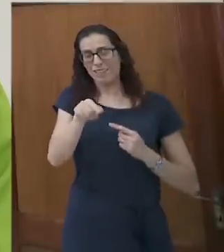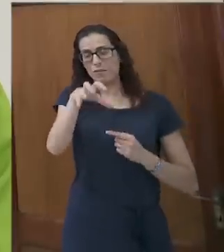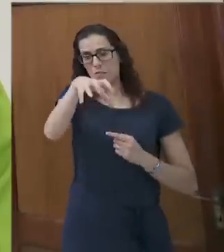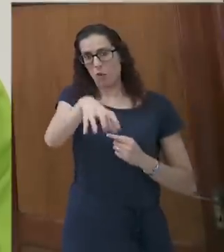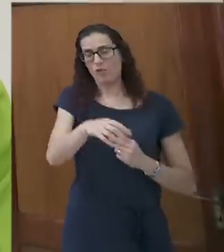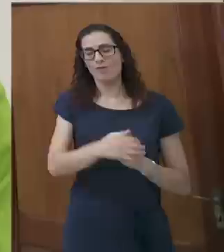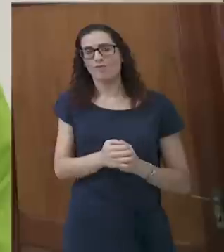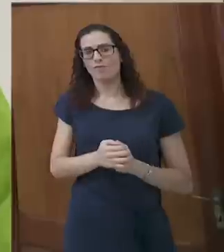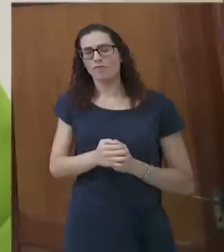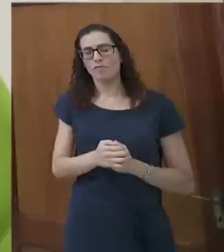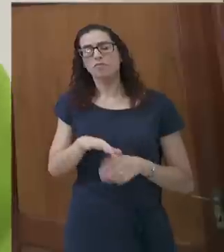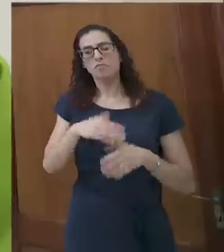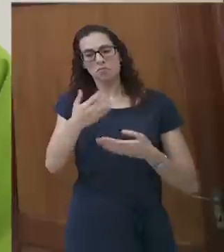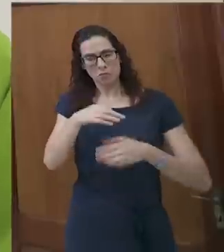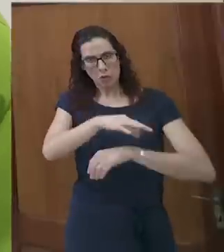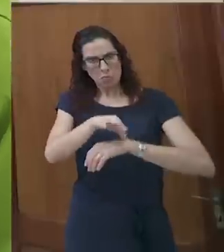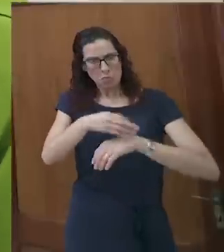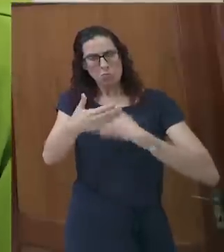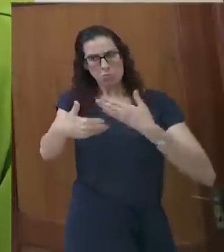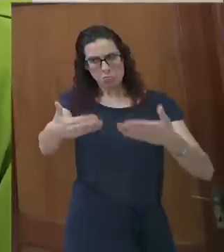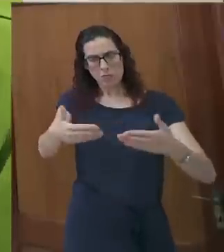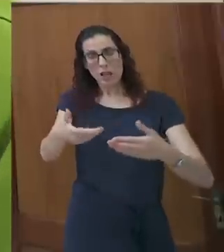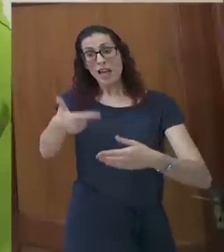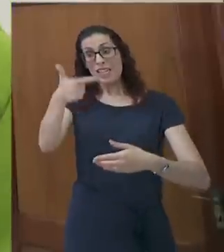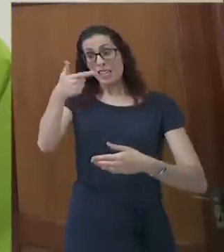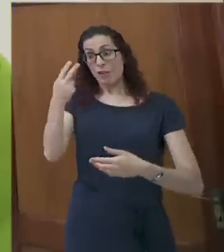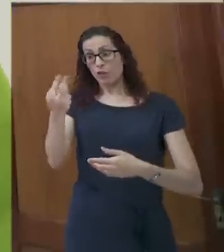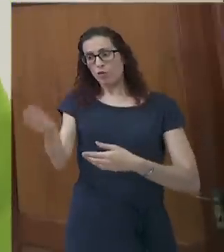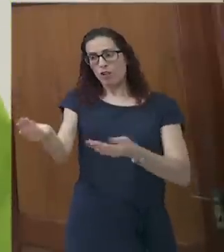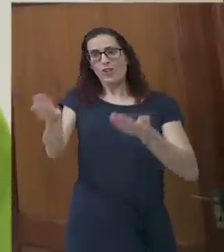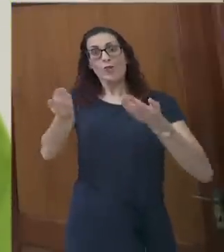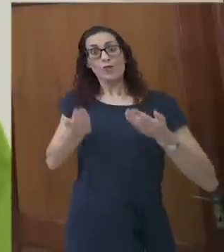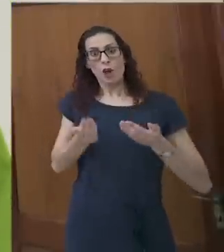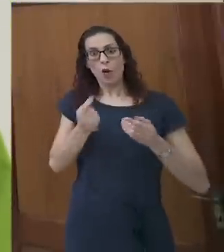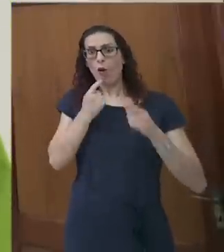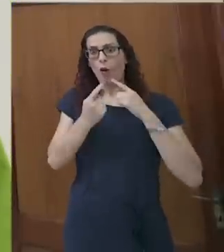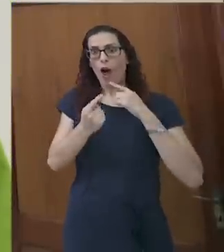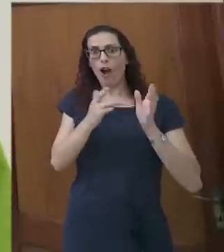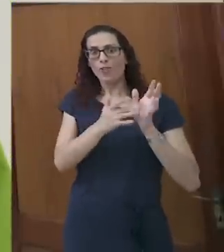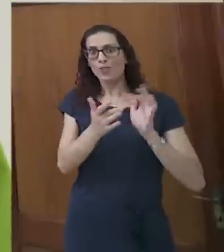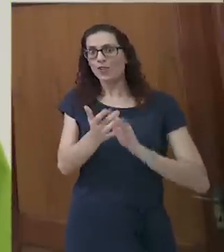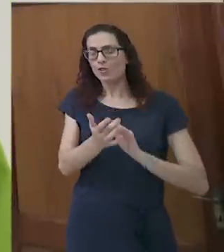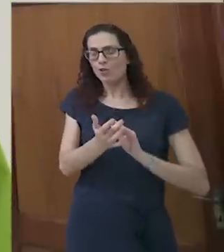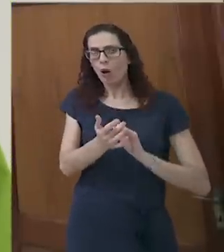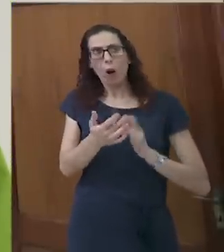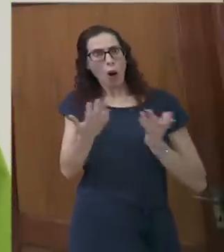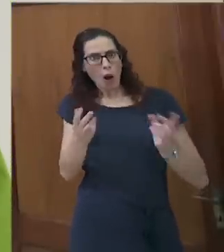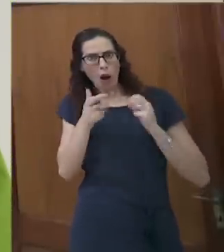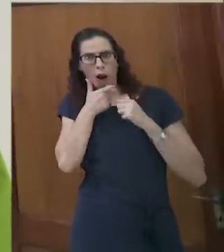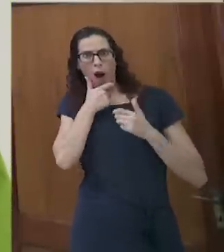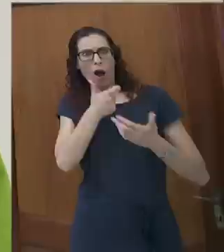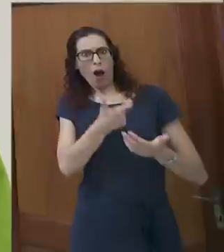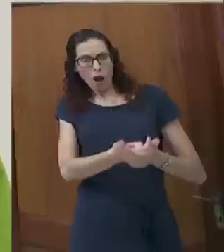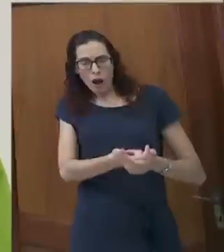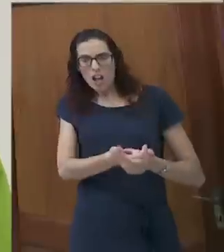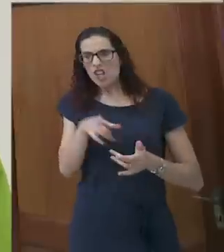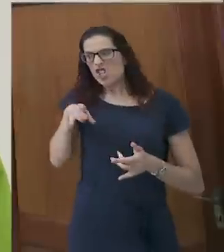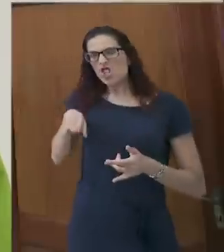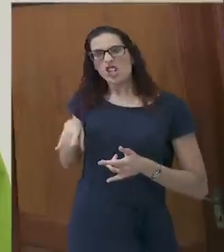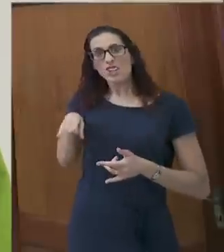It-tejnu sebejn reġgħu lura ferħana jgħidu: Mulej, ix-xjatin ukoll joqogħdu għalina minħabba